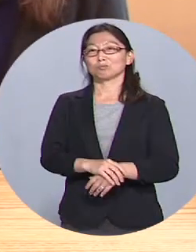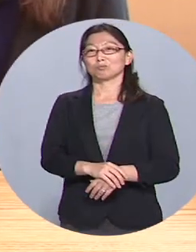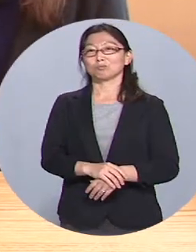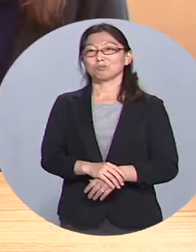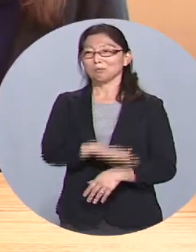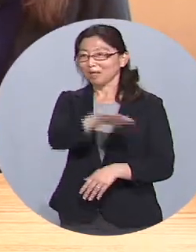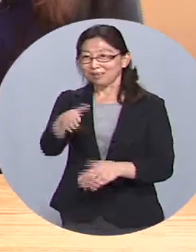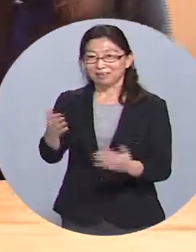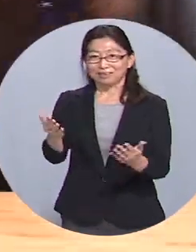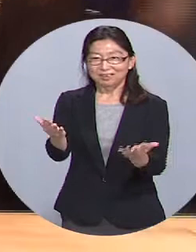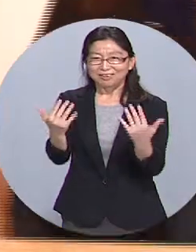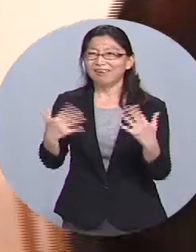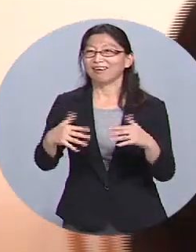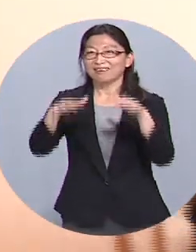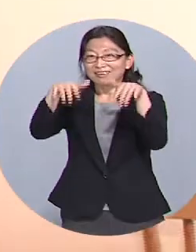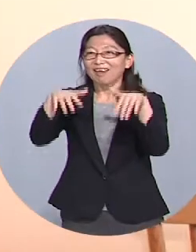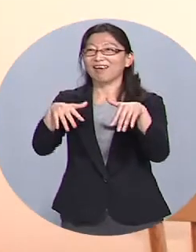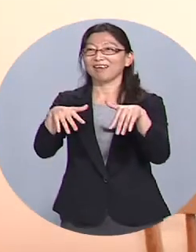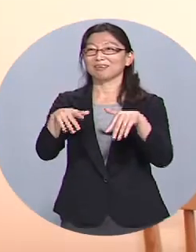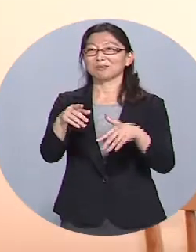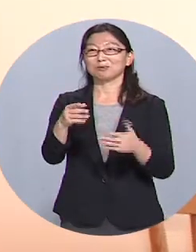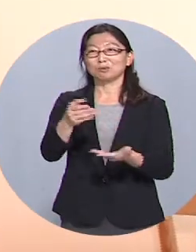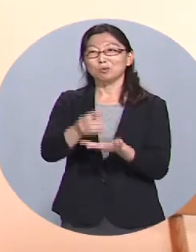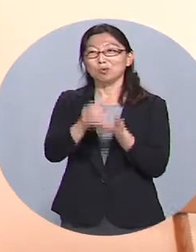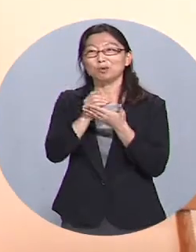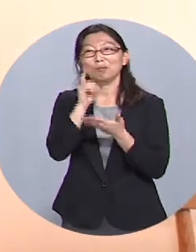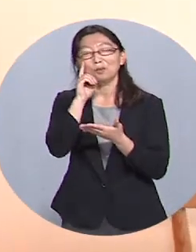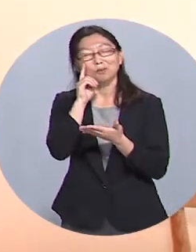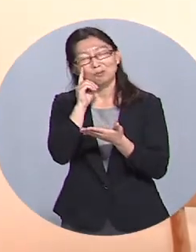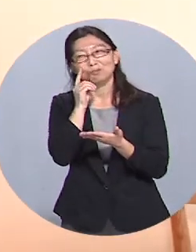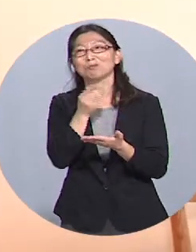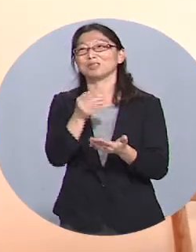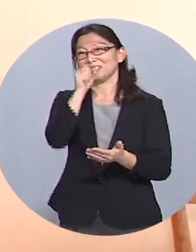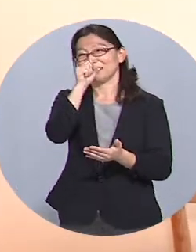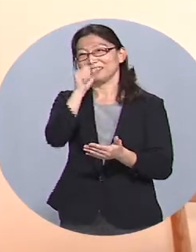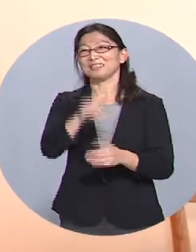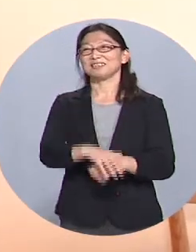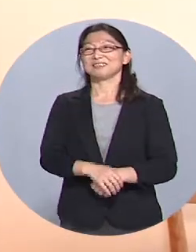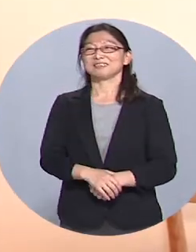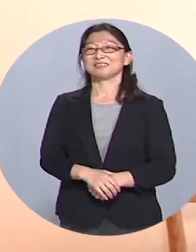来て実際飲んでみた方がいいですね。美味しい。